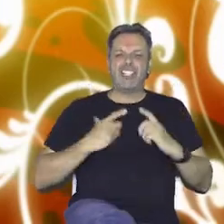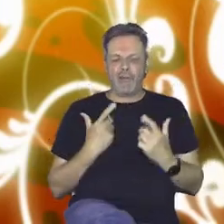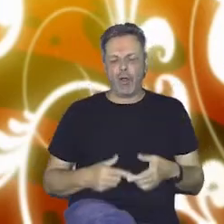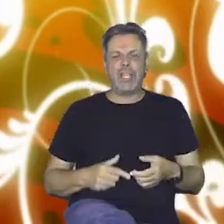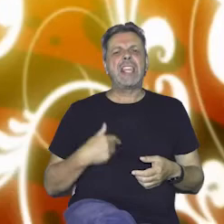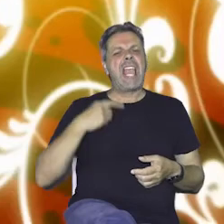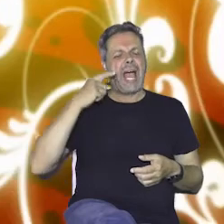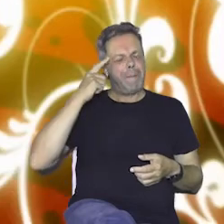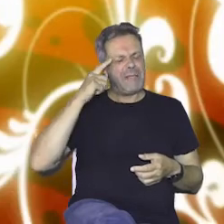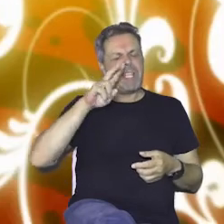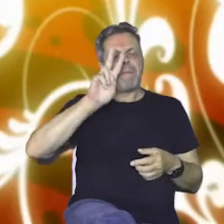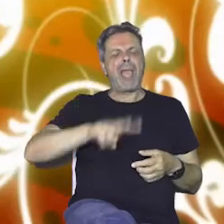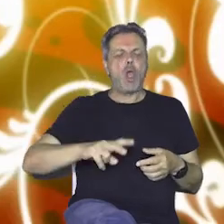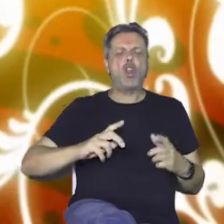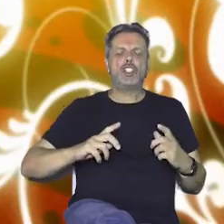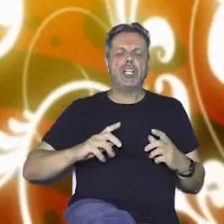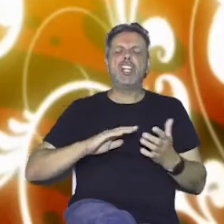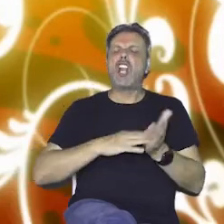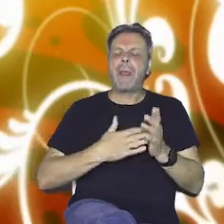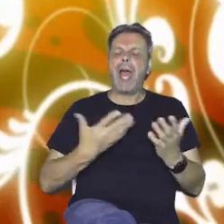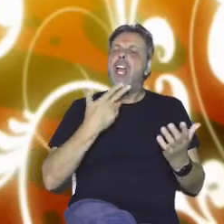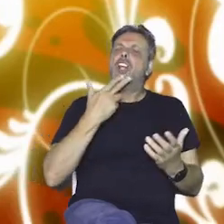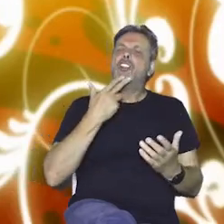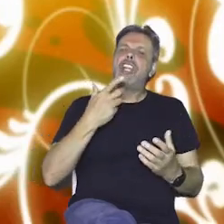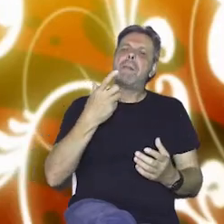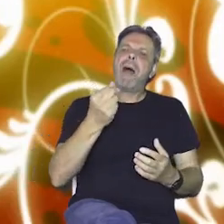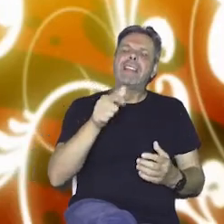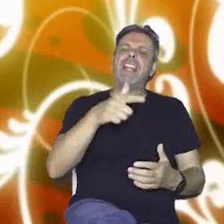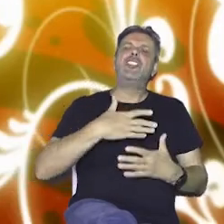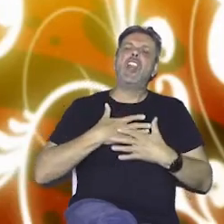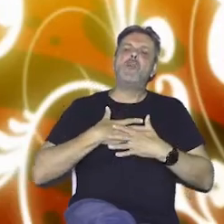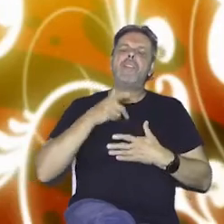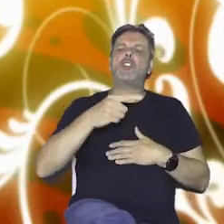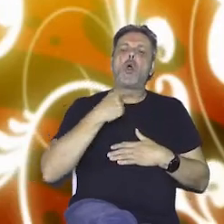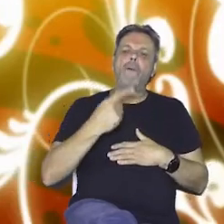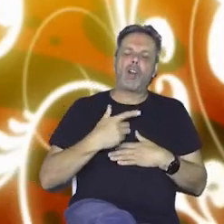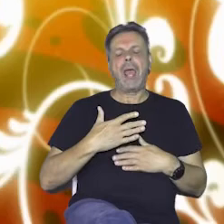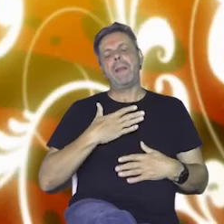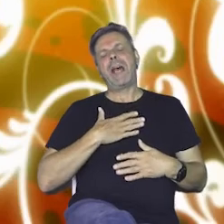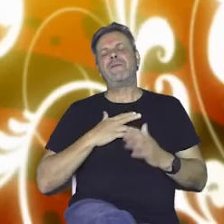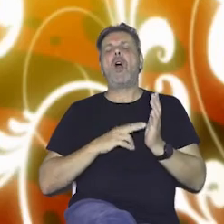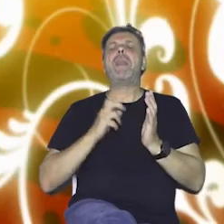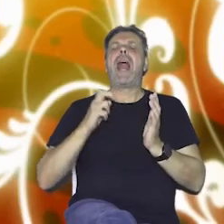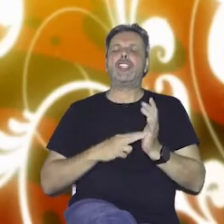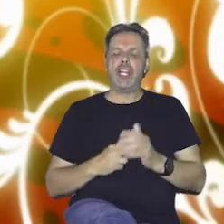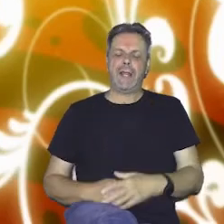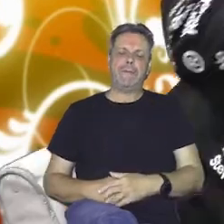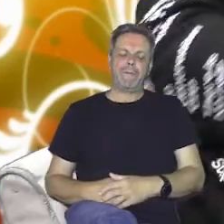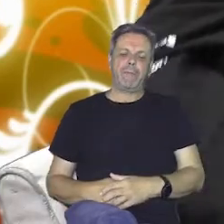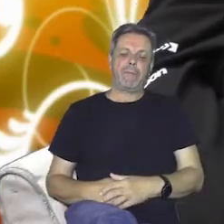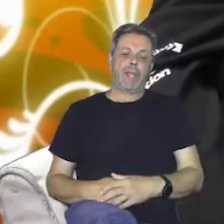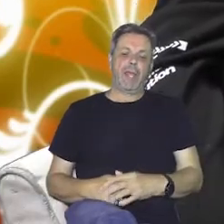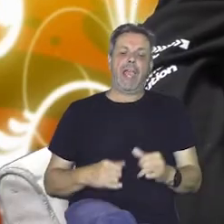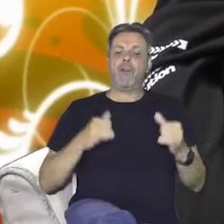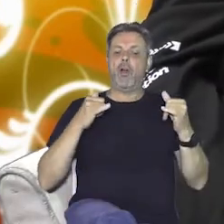još žena čiji partneri i čije ljubavi to njima govore, ali na svoj način. Zamisli, baš danas, evo